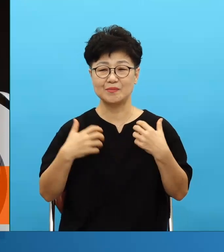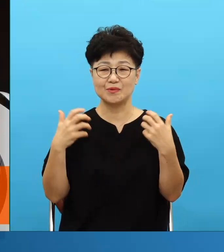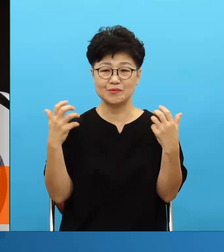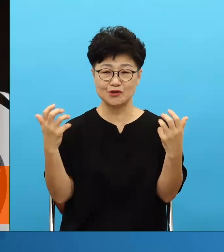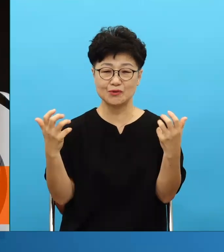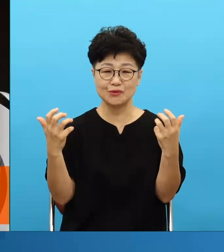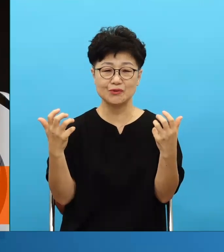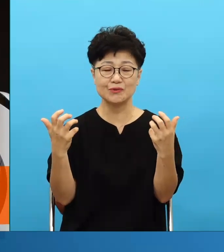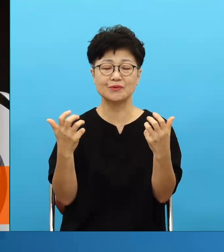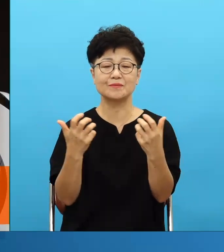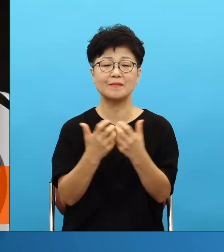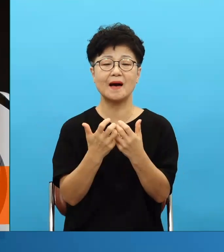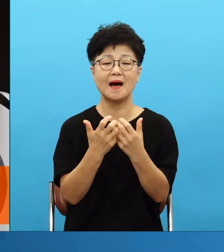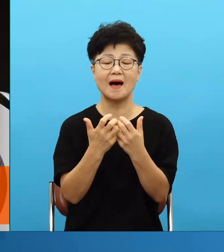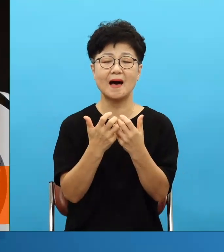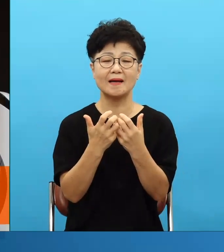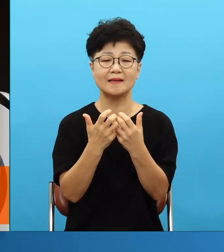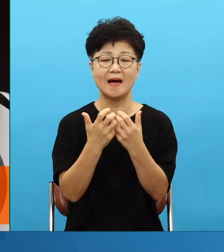기쁨